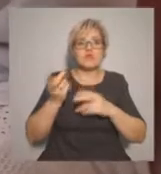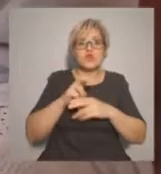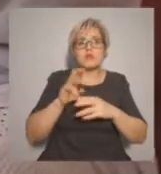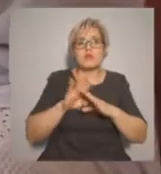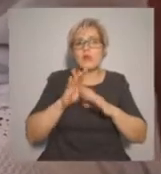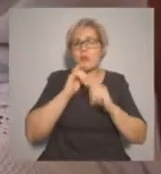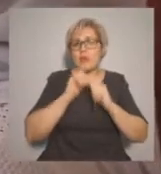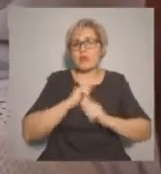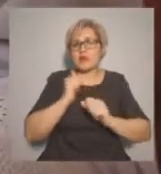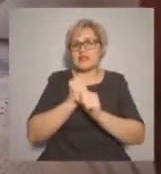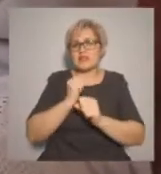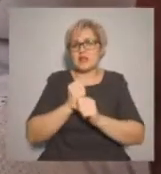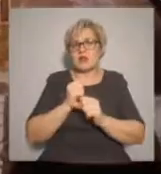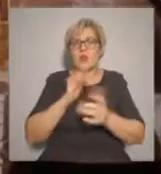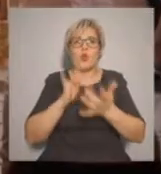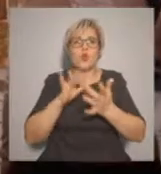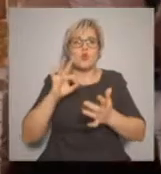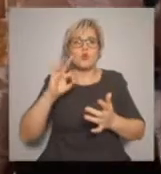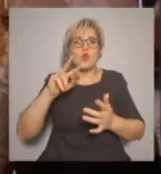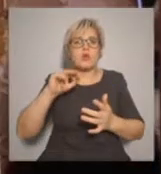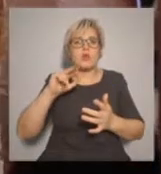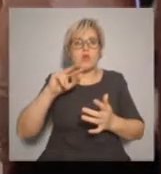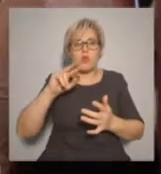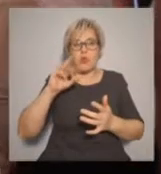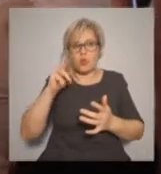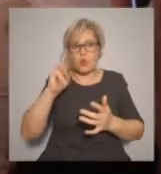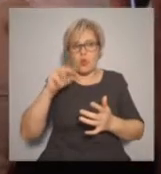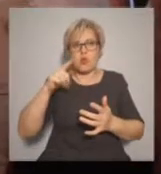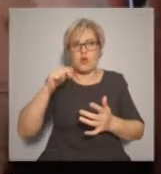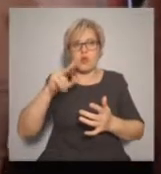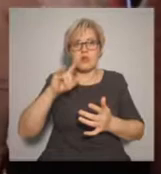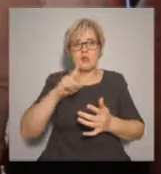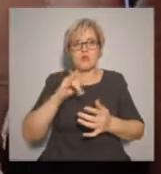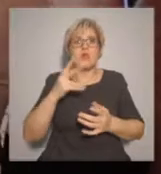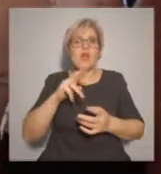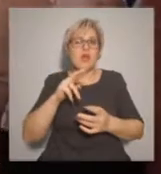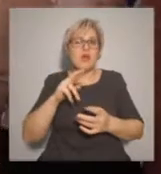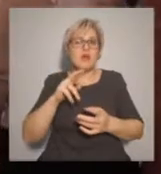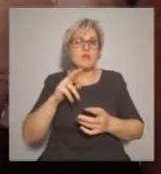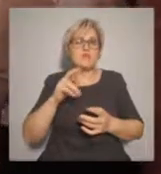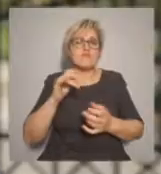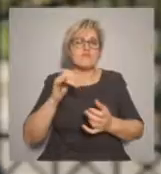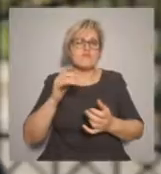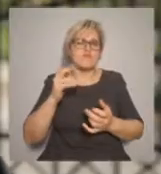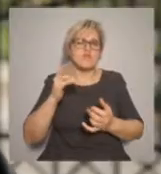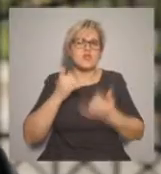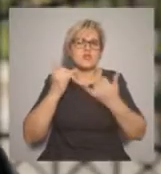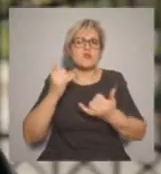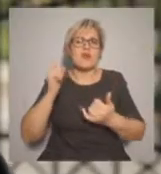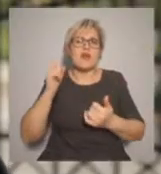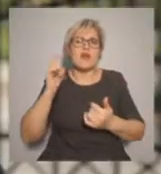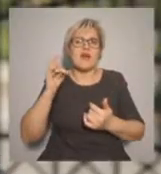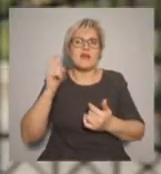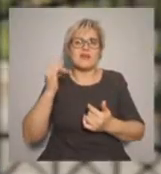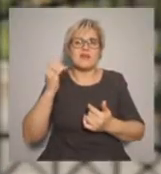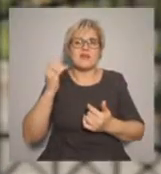что они отозвались и такой подарок сделали для города Когалыма. И, конечно, для правящего архиерея